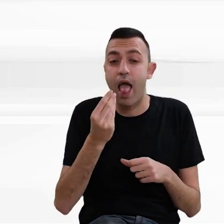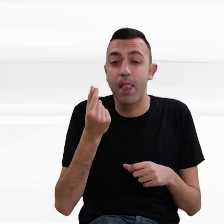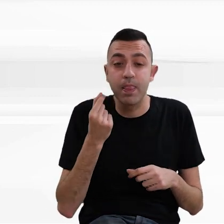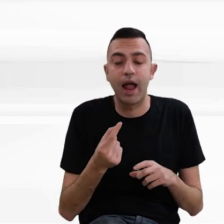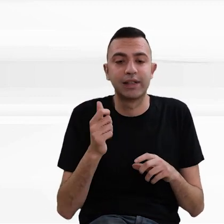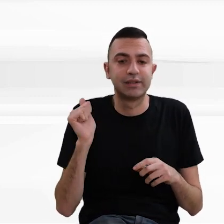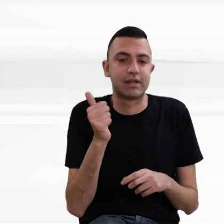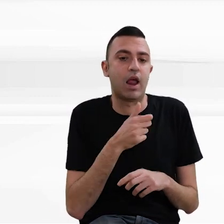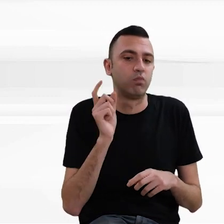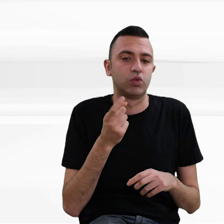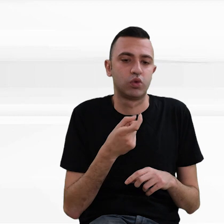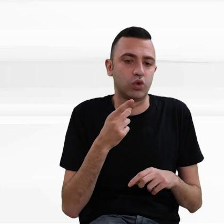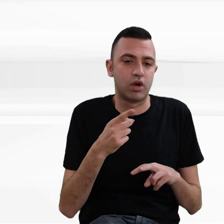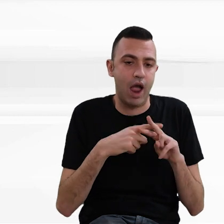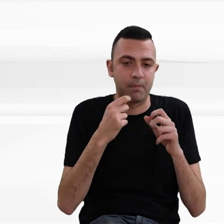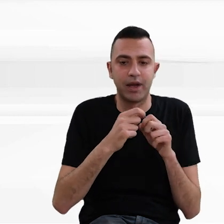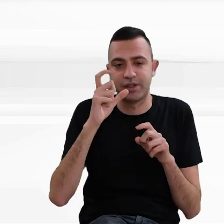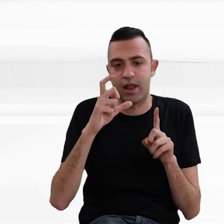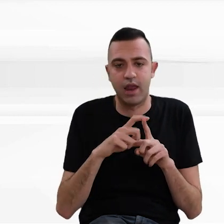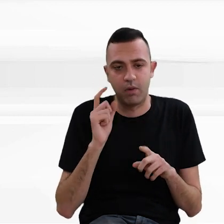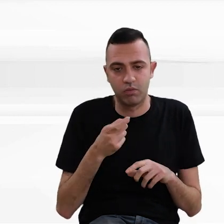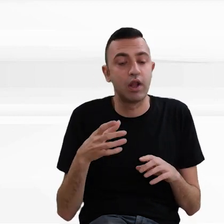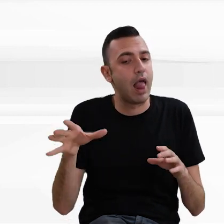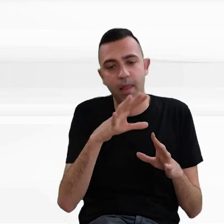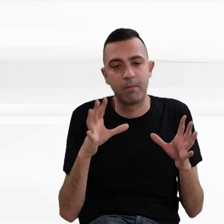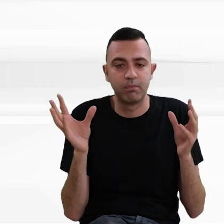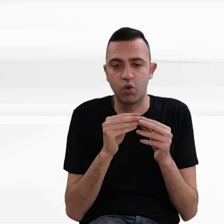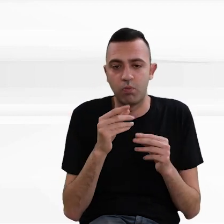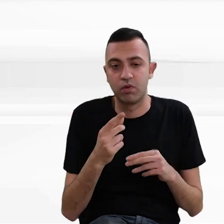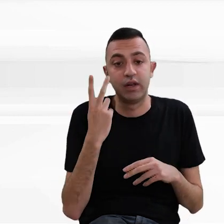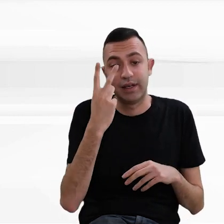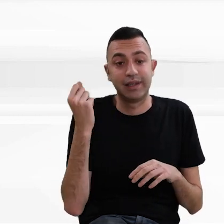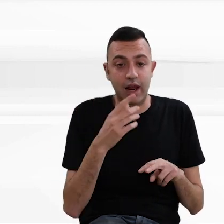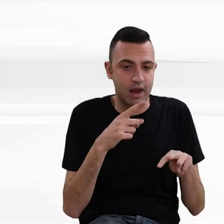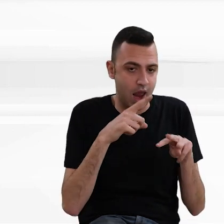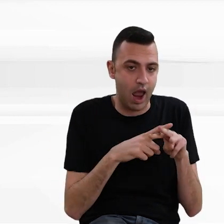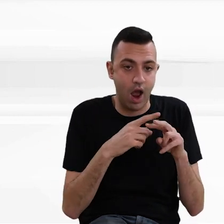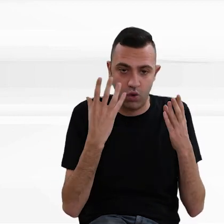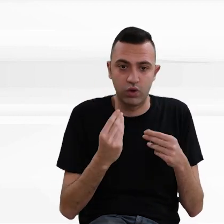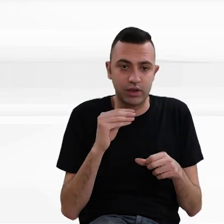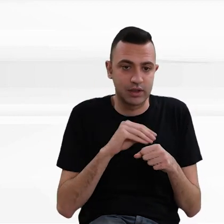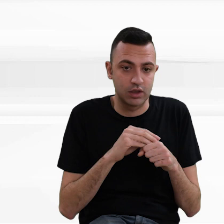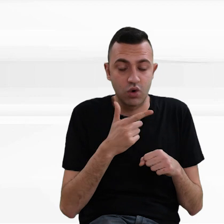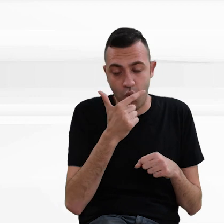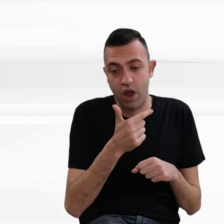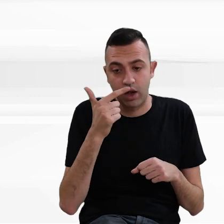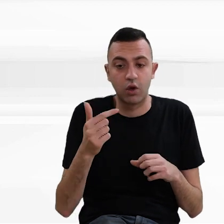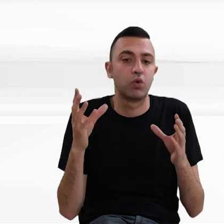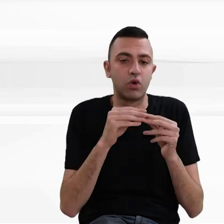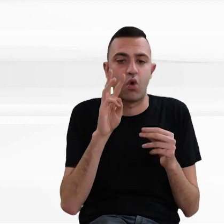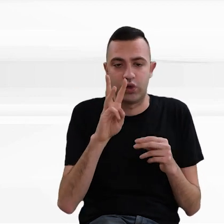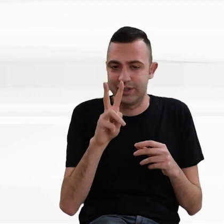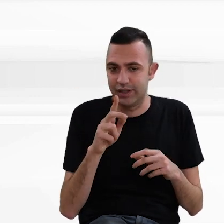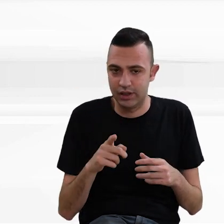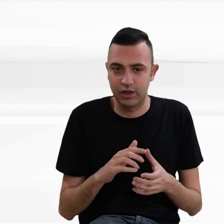değerleri bulduk ABC'nin alabileceğim Hadi gelin şimdi toplayalım iki tane a kalemden olduğu için 16 16 da